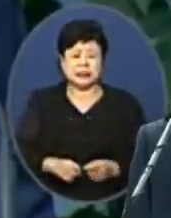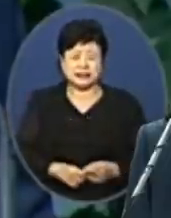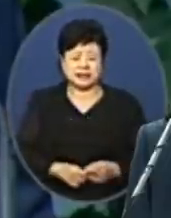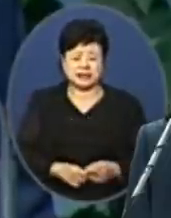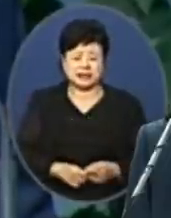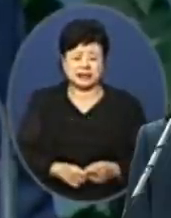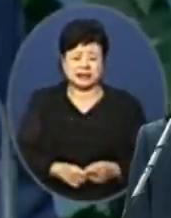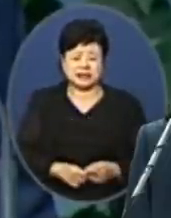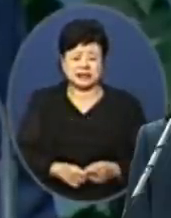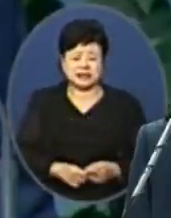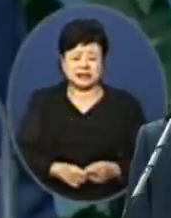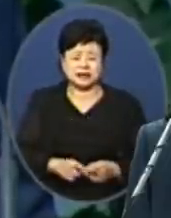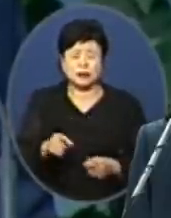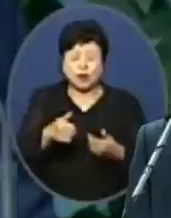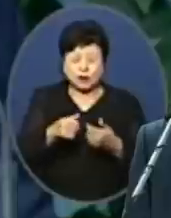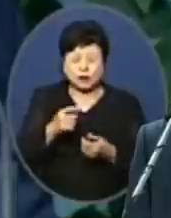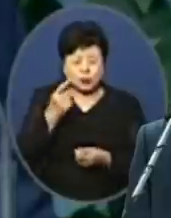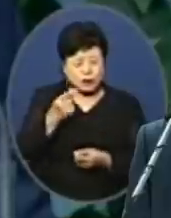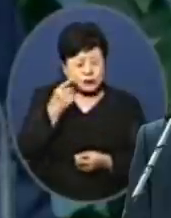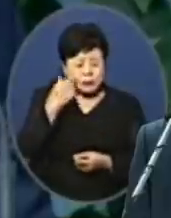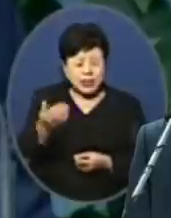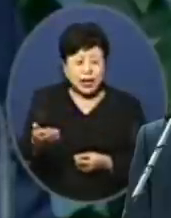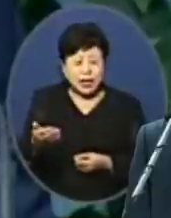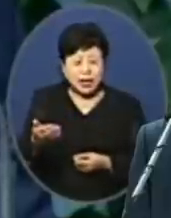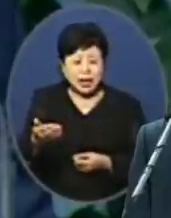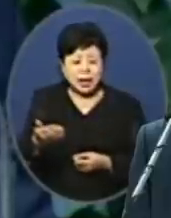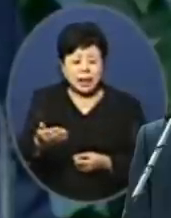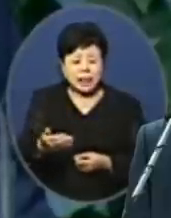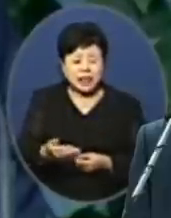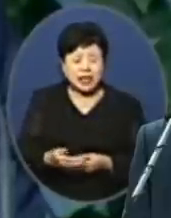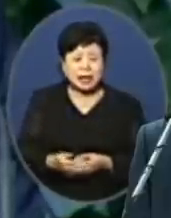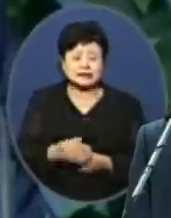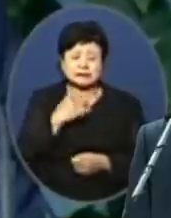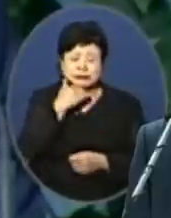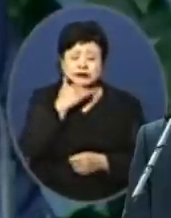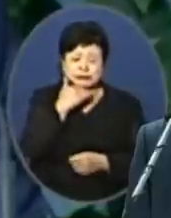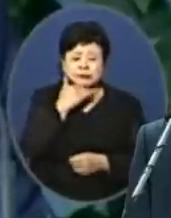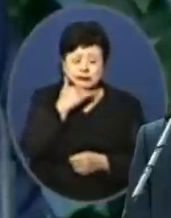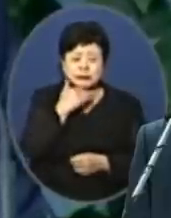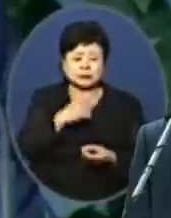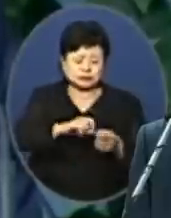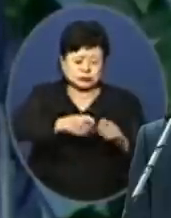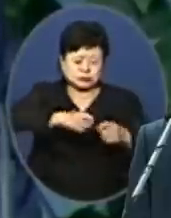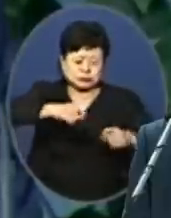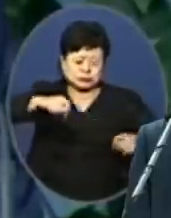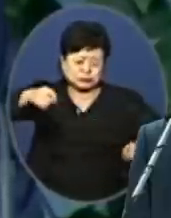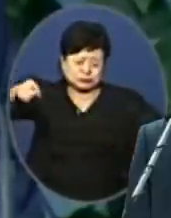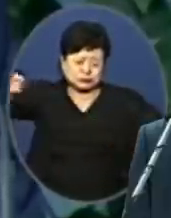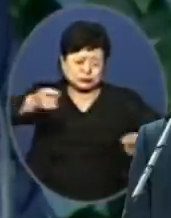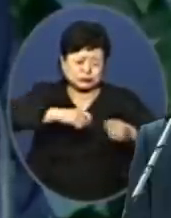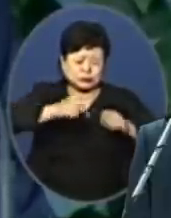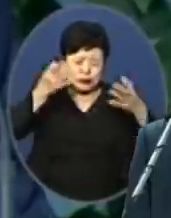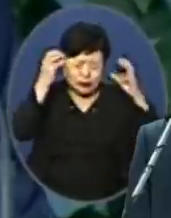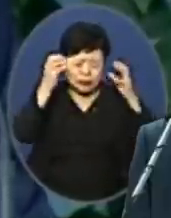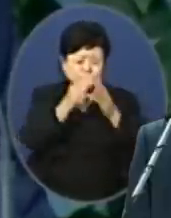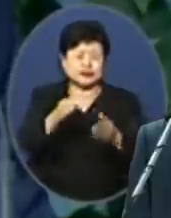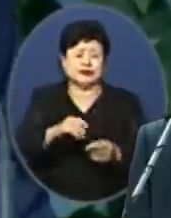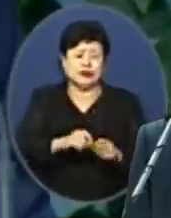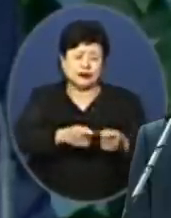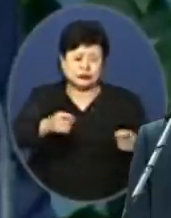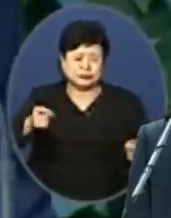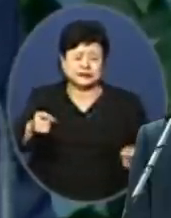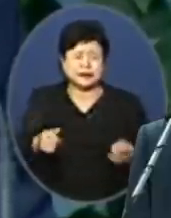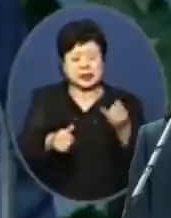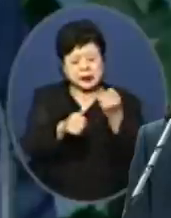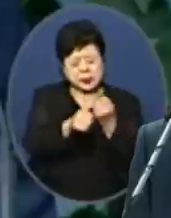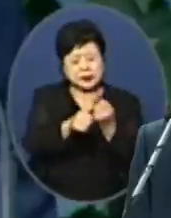뭘 이논하러 왔습니까? 원점을 말하십시오. 좀 기다리십시오. 그리고 또 이야기합니다. 내가